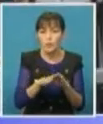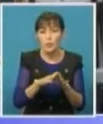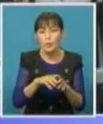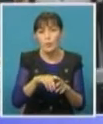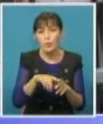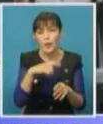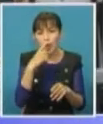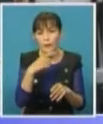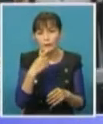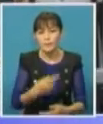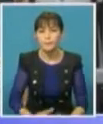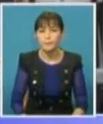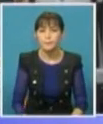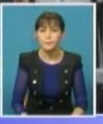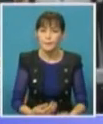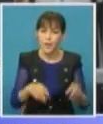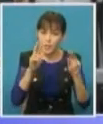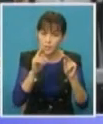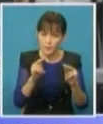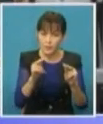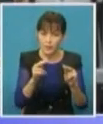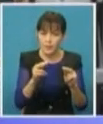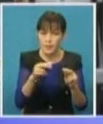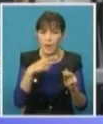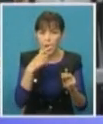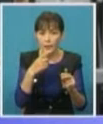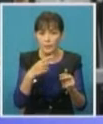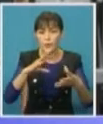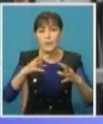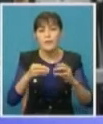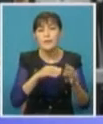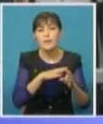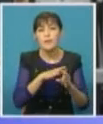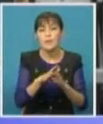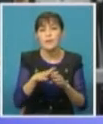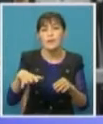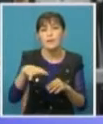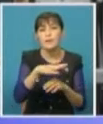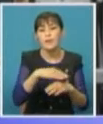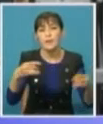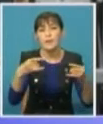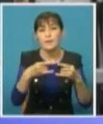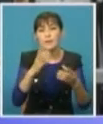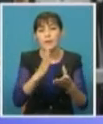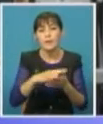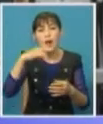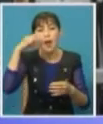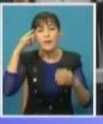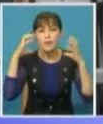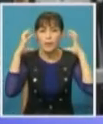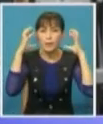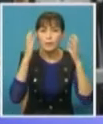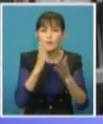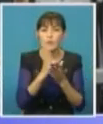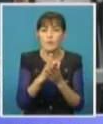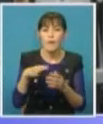Бүгін қазір біз әділ бағасын береміз. Оның нәтижесі бойынша біз жалпы телевидение бар, Қазақ радиосы бар,